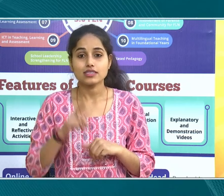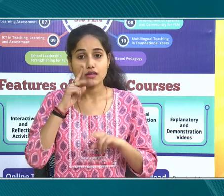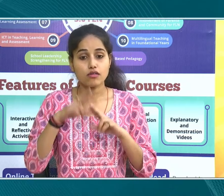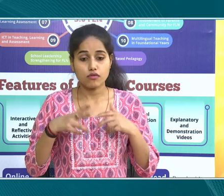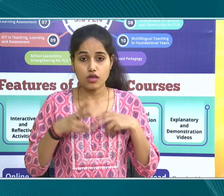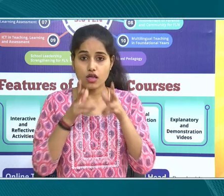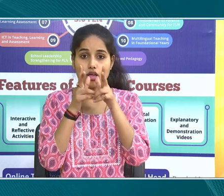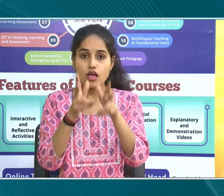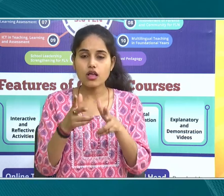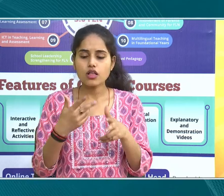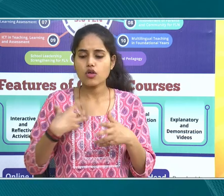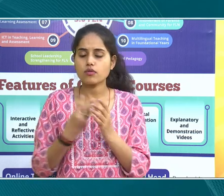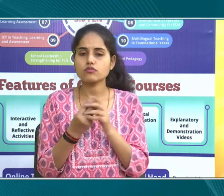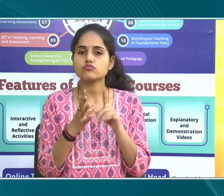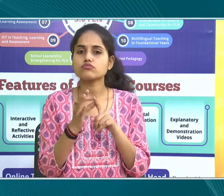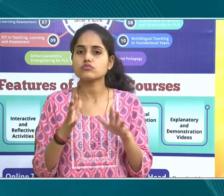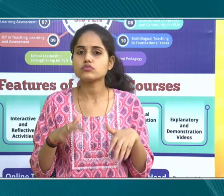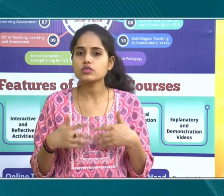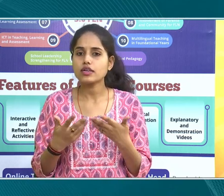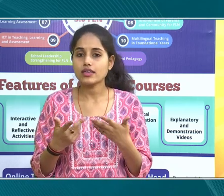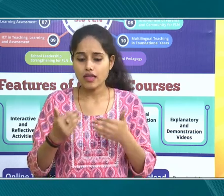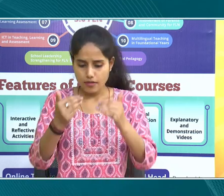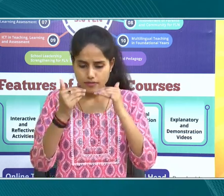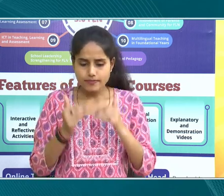हमें क्या करना है